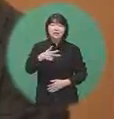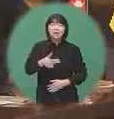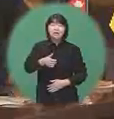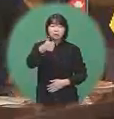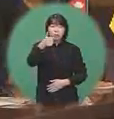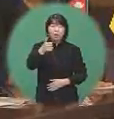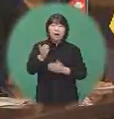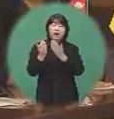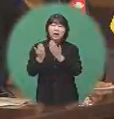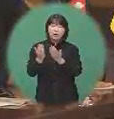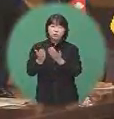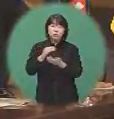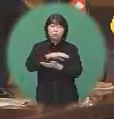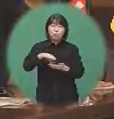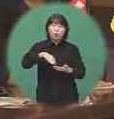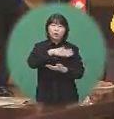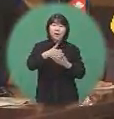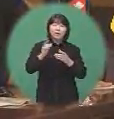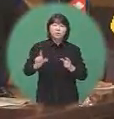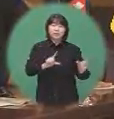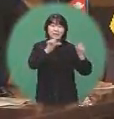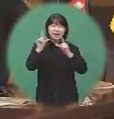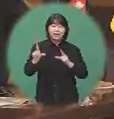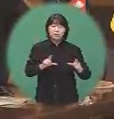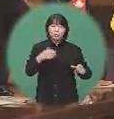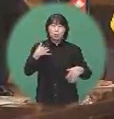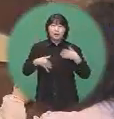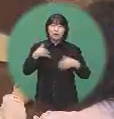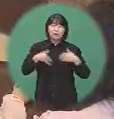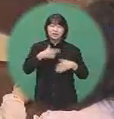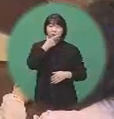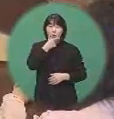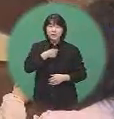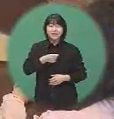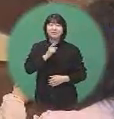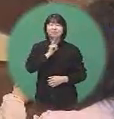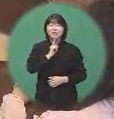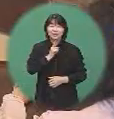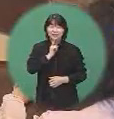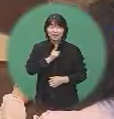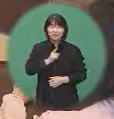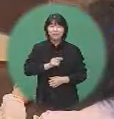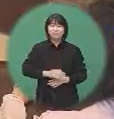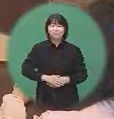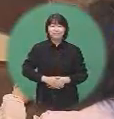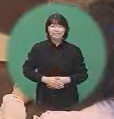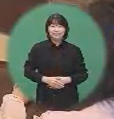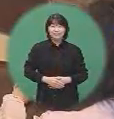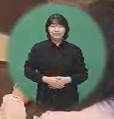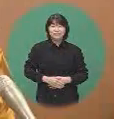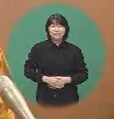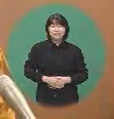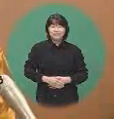習と郡山での生活を楽しんでいってほしいと激励しました。